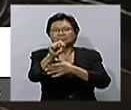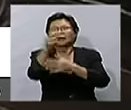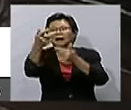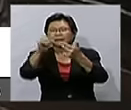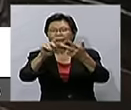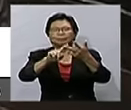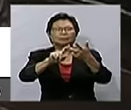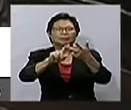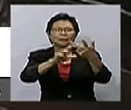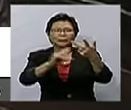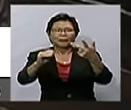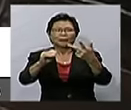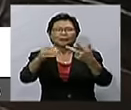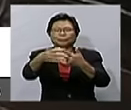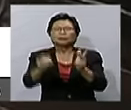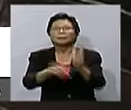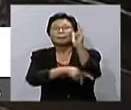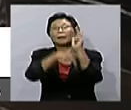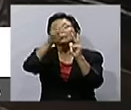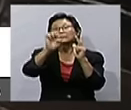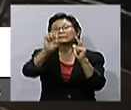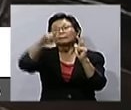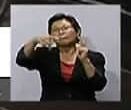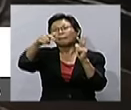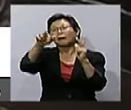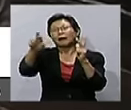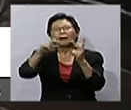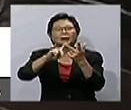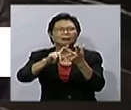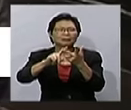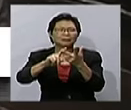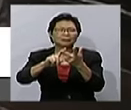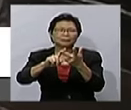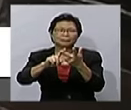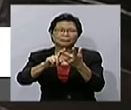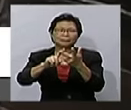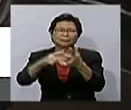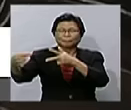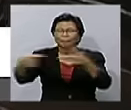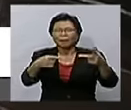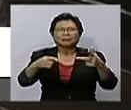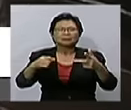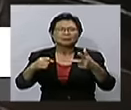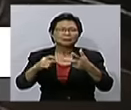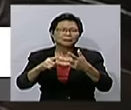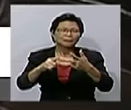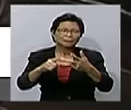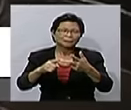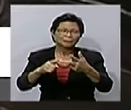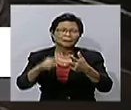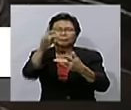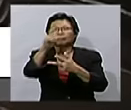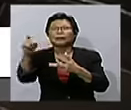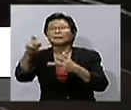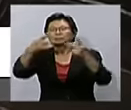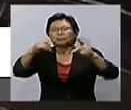RTM dan Pejabat Parlimen Sepanggar menentang Sabah ataupun menentang Sabah Star 90s, iaitu bekas